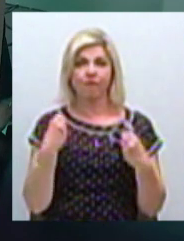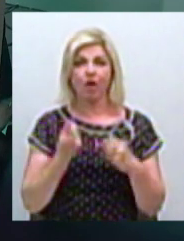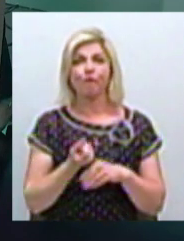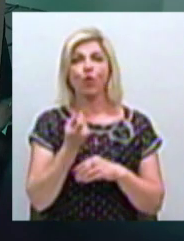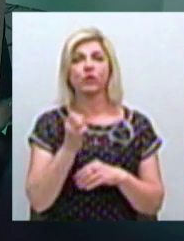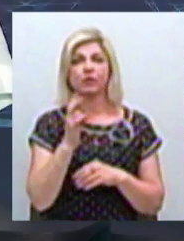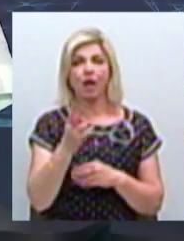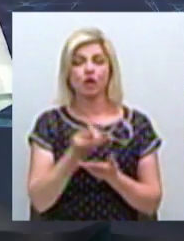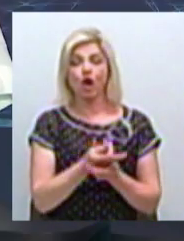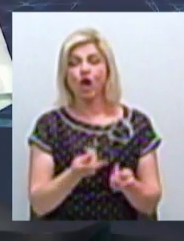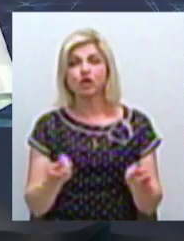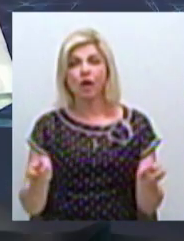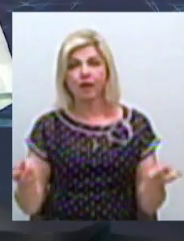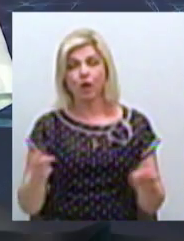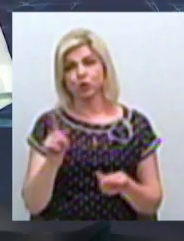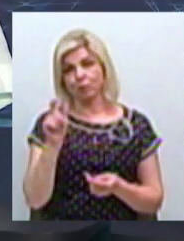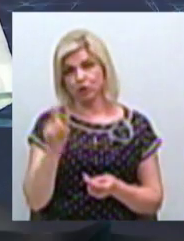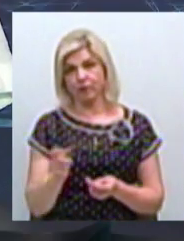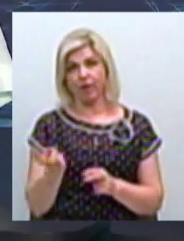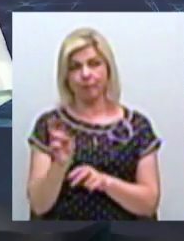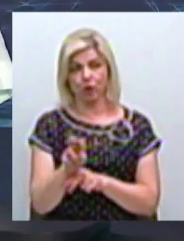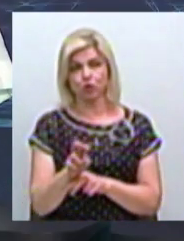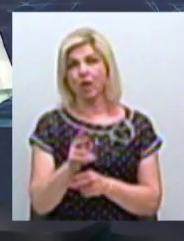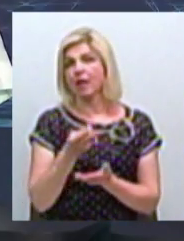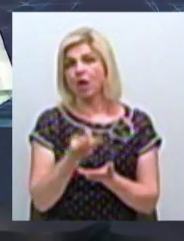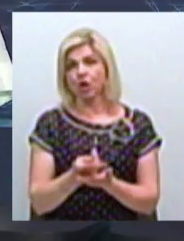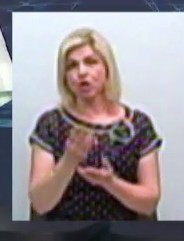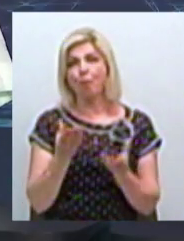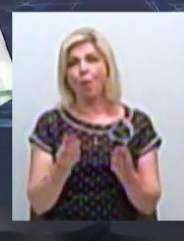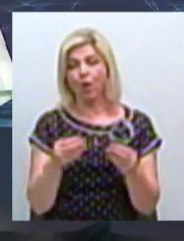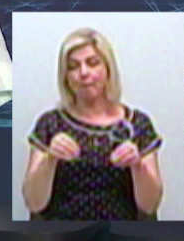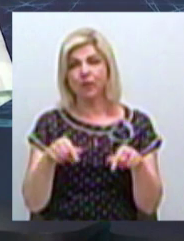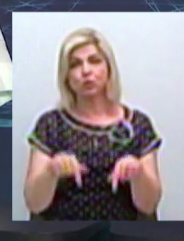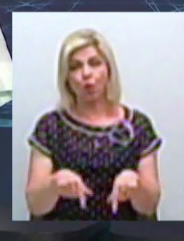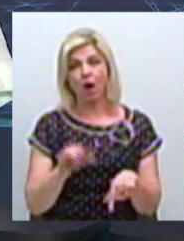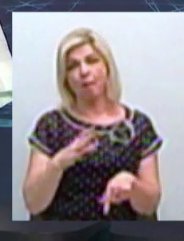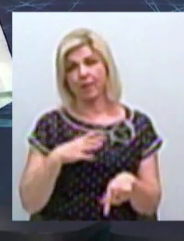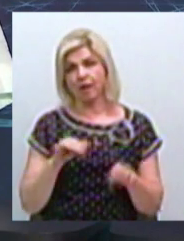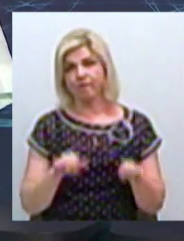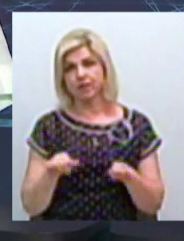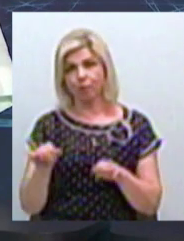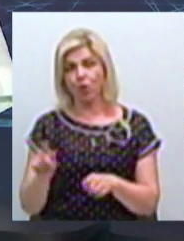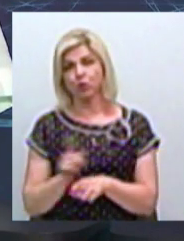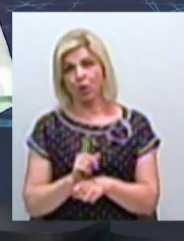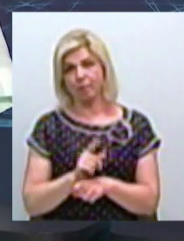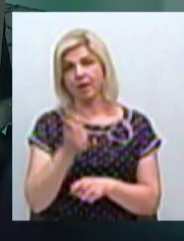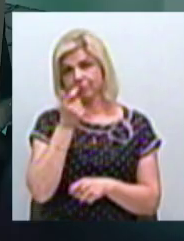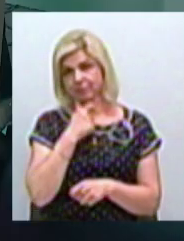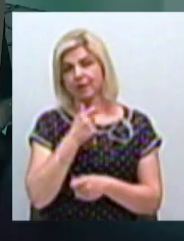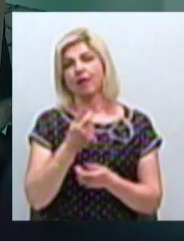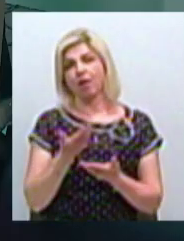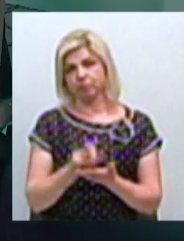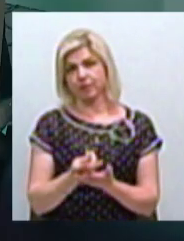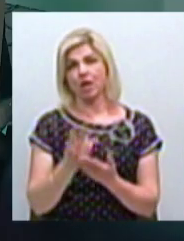фонтанчики, лежаки, то есть чтобы человек пришел и не ложился на мокрый песок, а у него была возможность нормально, цивилизованно